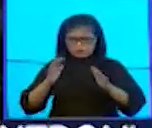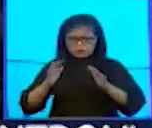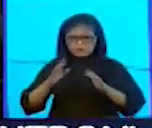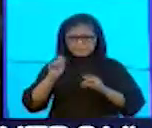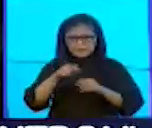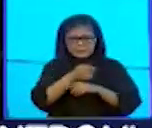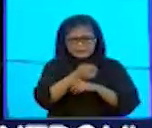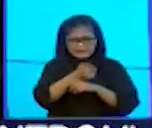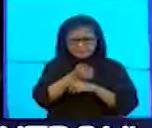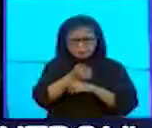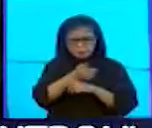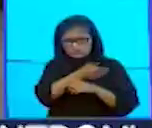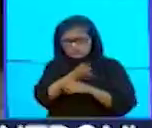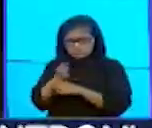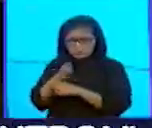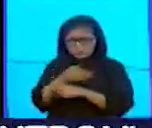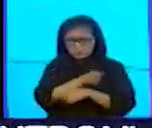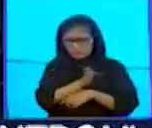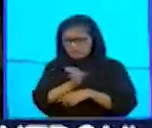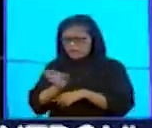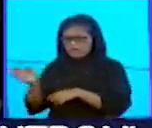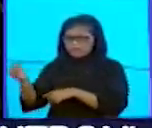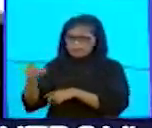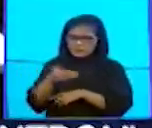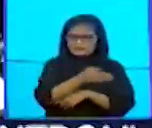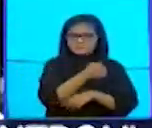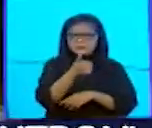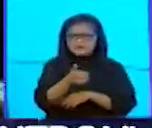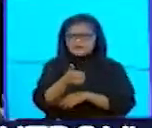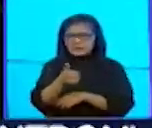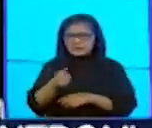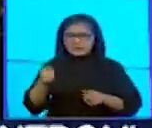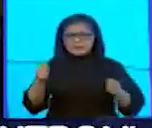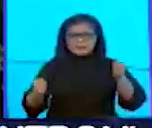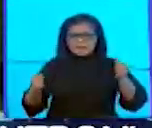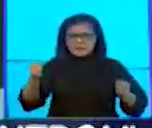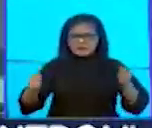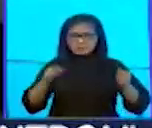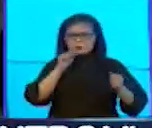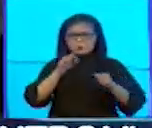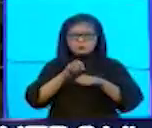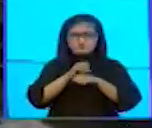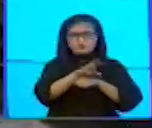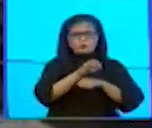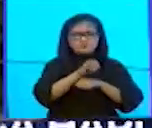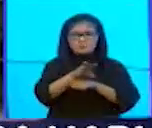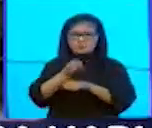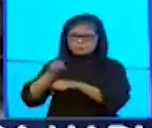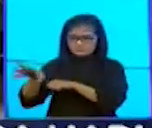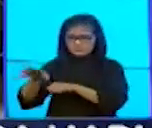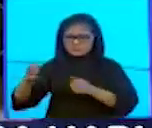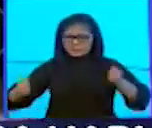bergerak maju, mundur, dan berbelok. Sementara kedua tangan robot bergerak untuk melakukan penyemprotan disinfektan.